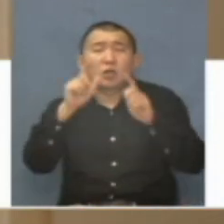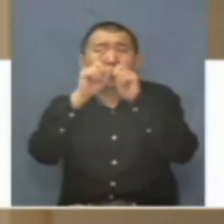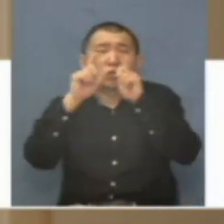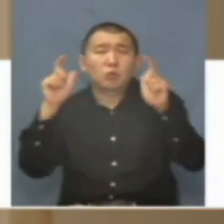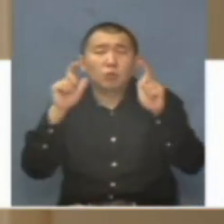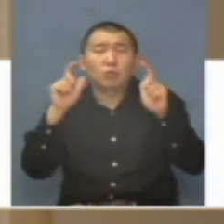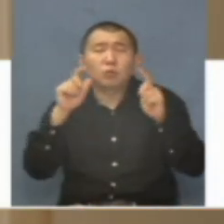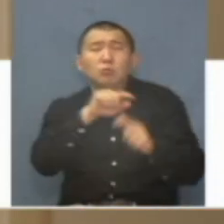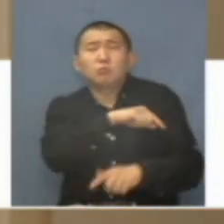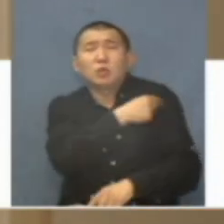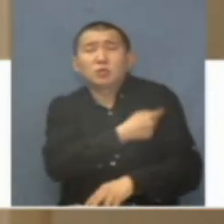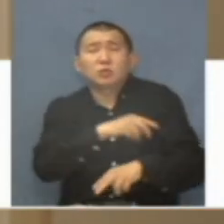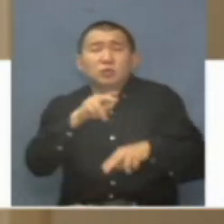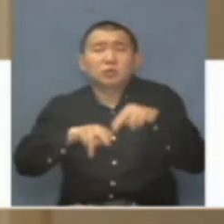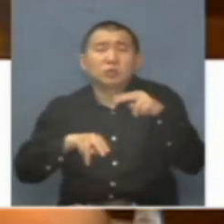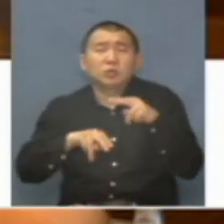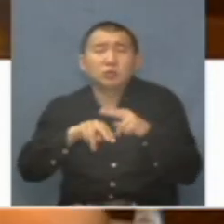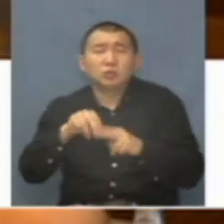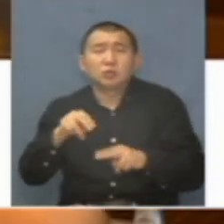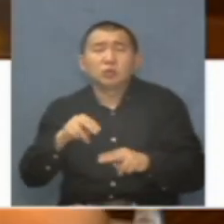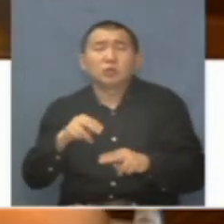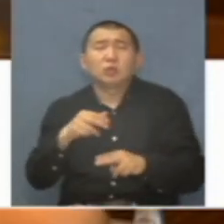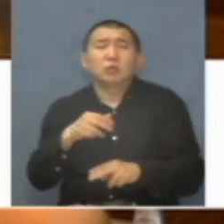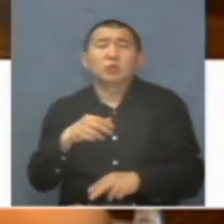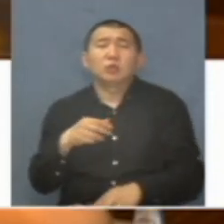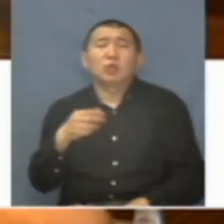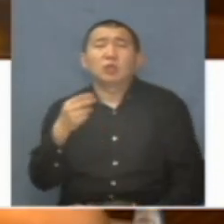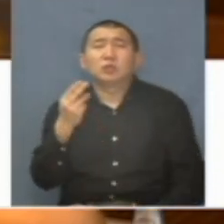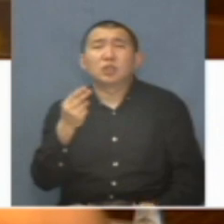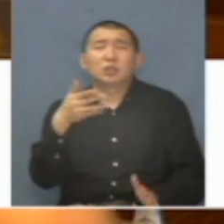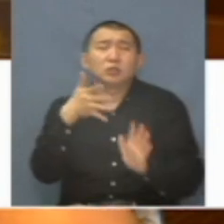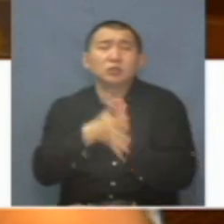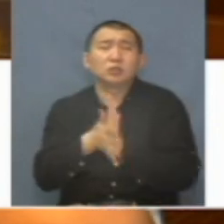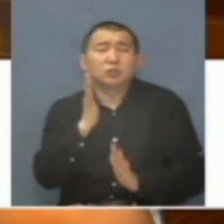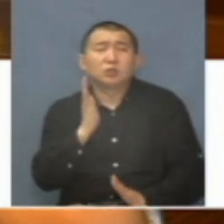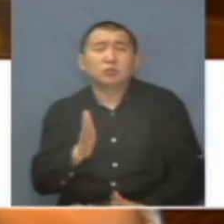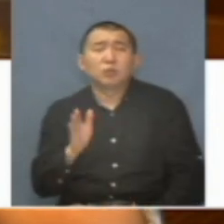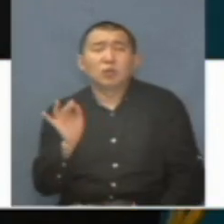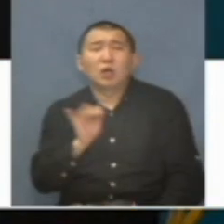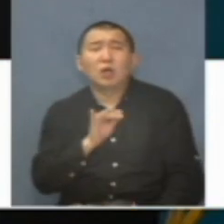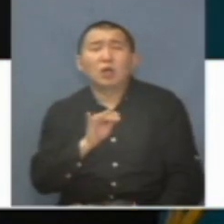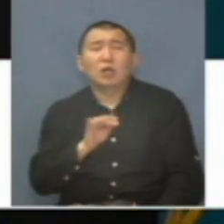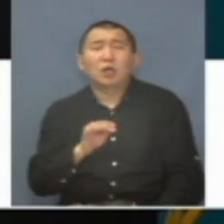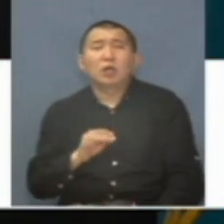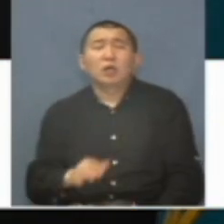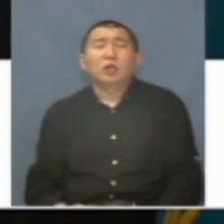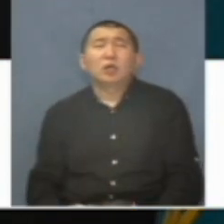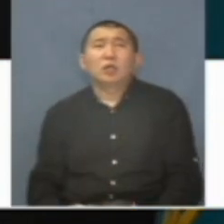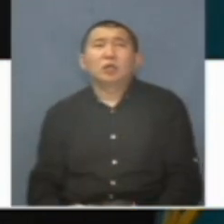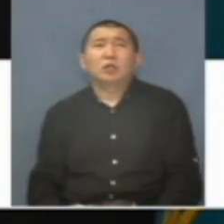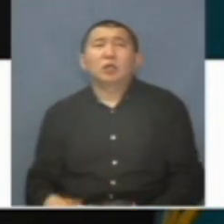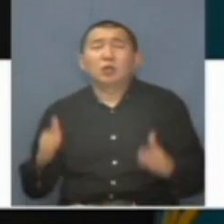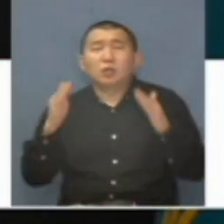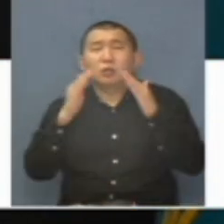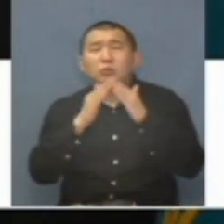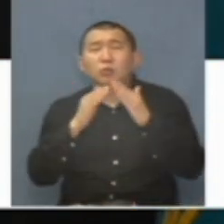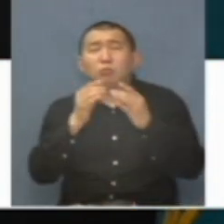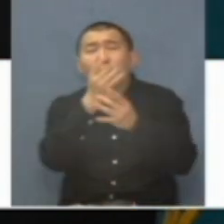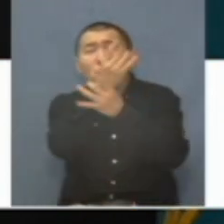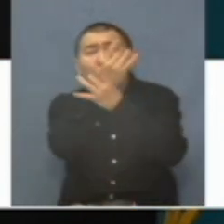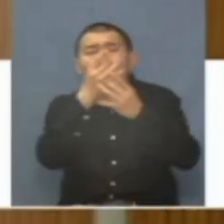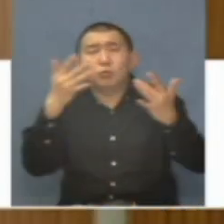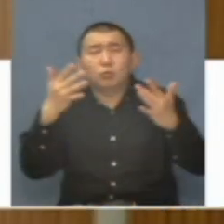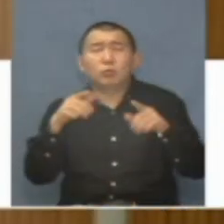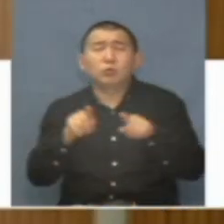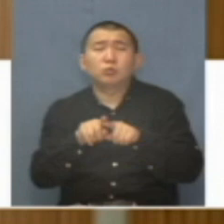жаңа жабдықтар беру көзделіп отыр. Сондай-ақ Серебрянсктегі су құбырларын ауыстыру, Алтайдағы мәдениет үйін жөндеу жұмыстары жоспарда